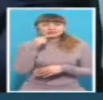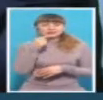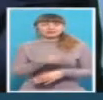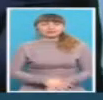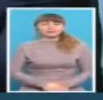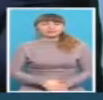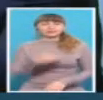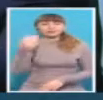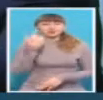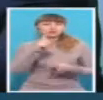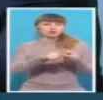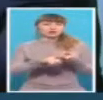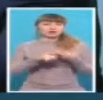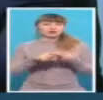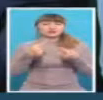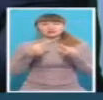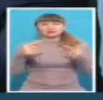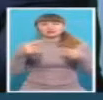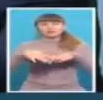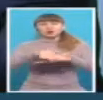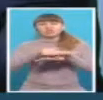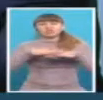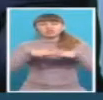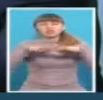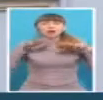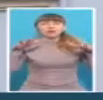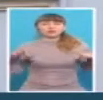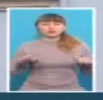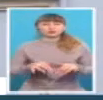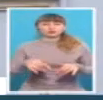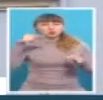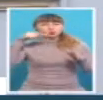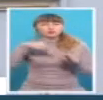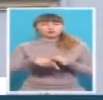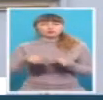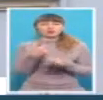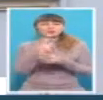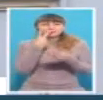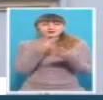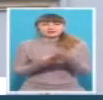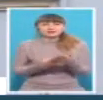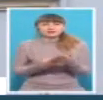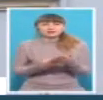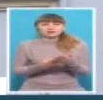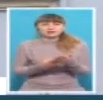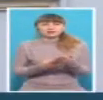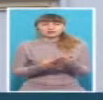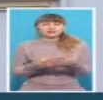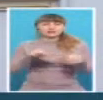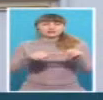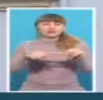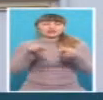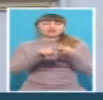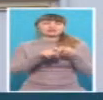Жыл сайынғы кездесулерді айтпағанда, біз түрлі шараларда, келелі кеңестерде пікір алмасамыз. Үкіметтеріміз тығыз байланыста.